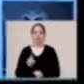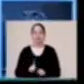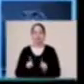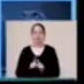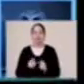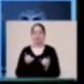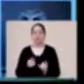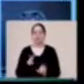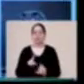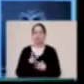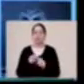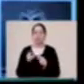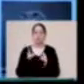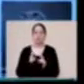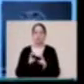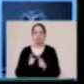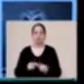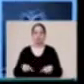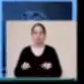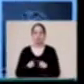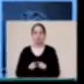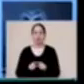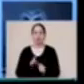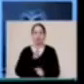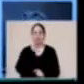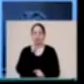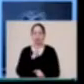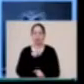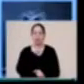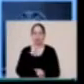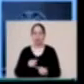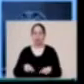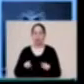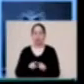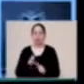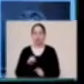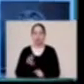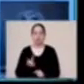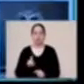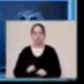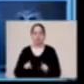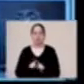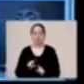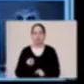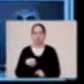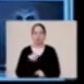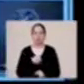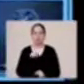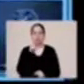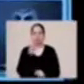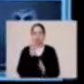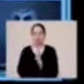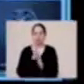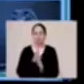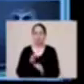Итак, сегодня мы с вами рассмотрим отряд «Дневные хищники», отряд «Совы», а также значение птиц в